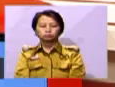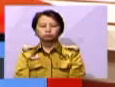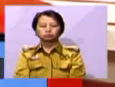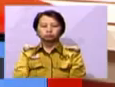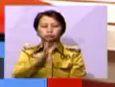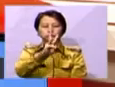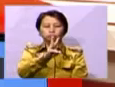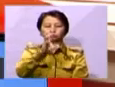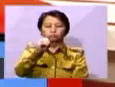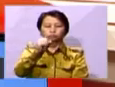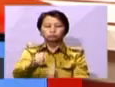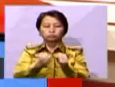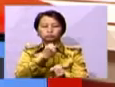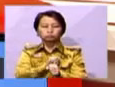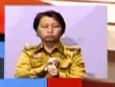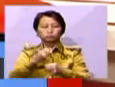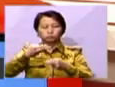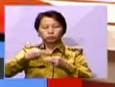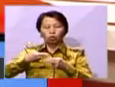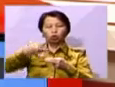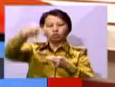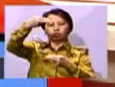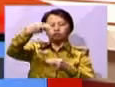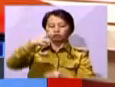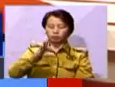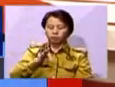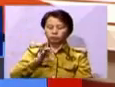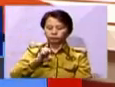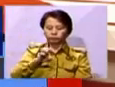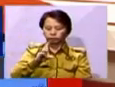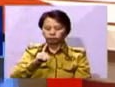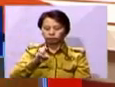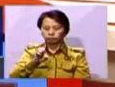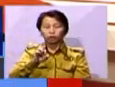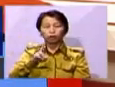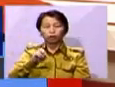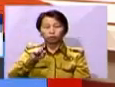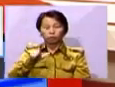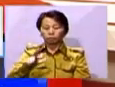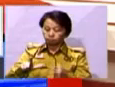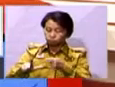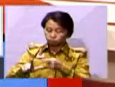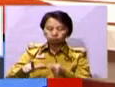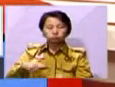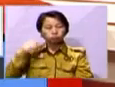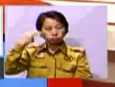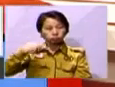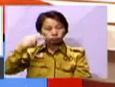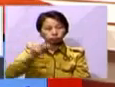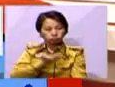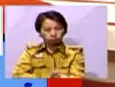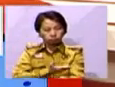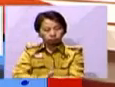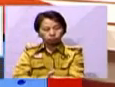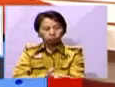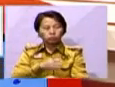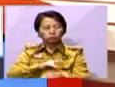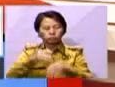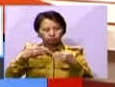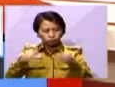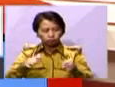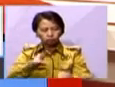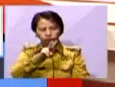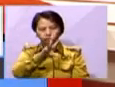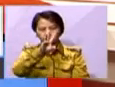60 tahun beroperasi Hotel Federal terus menjadi denyut nadi sejarah dan warisan negara. Dibuka pada